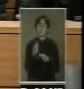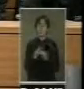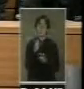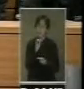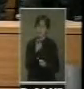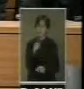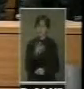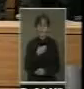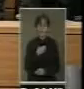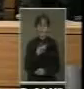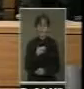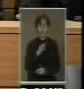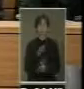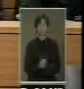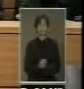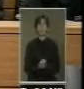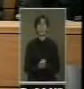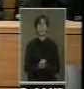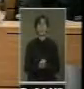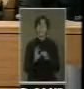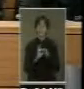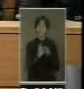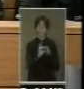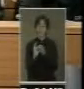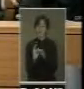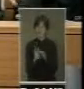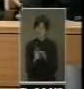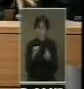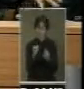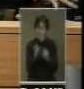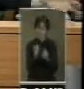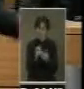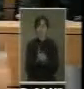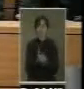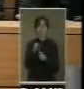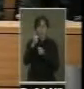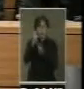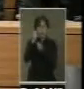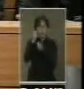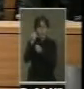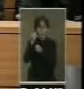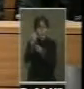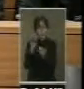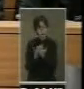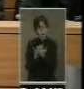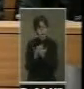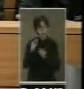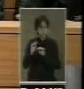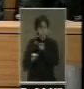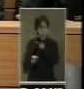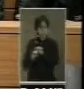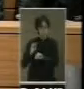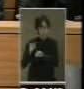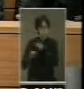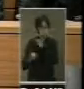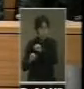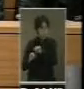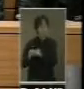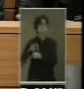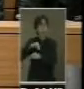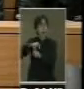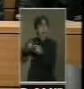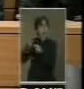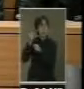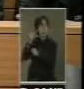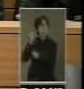อ่ยเลยครับแต่ทีนี้มันเชื่อมโยงกับกระบวนการชุมนุมกันอย่างนี้เงินอย่างนี้ไหลเข้ามาผ่